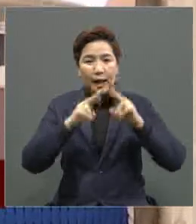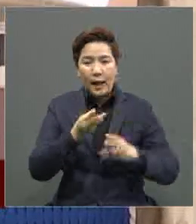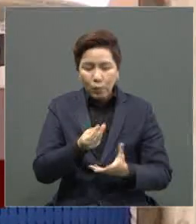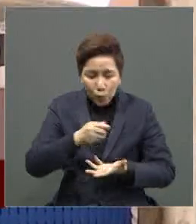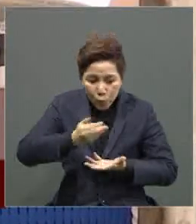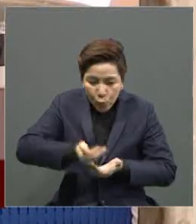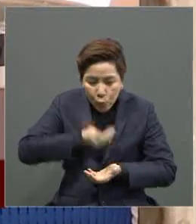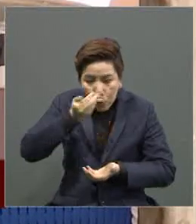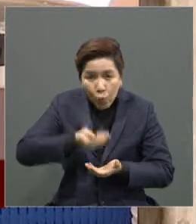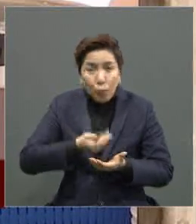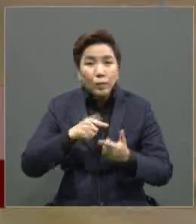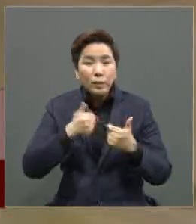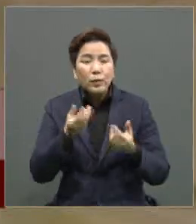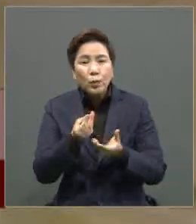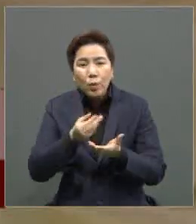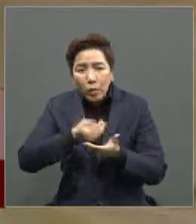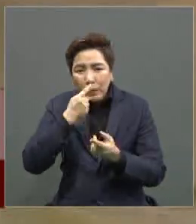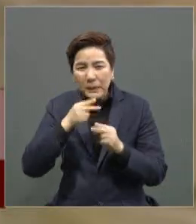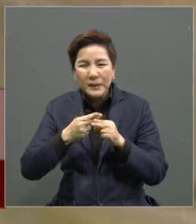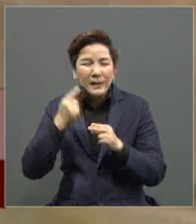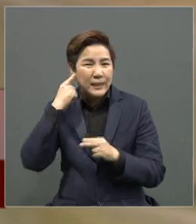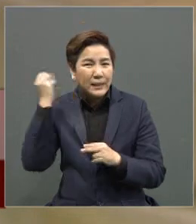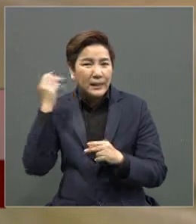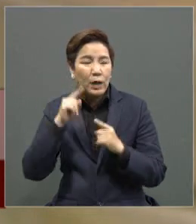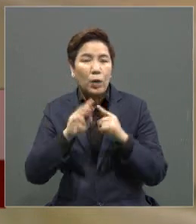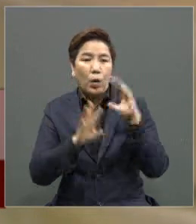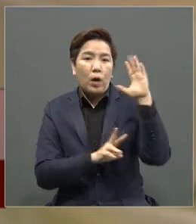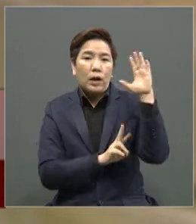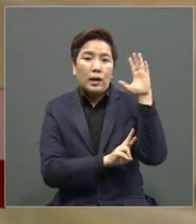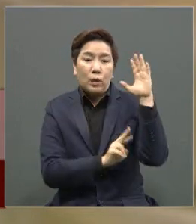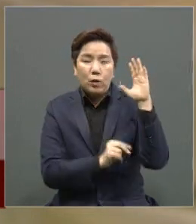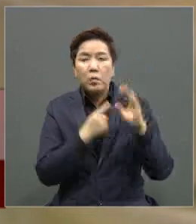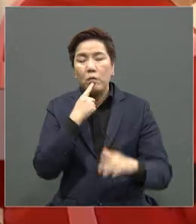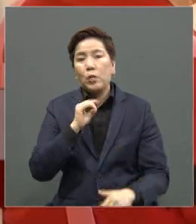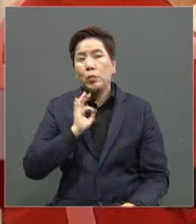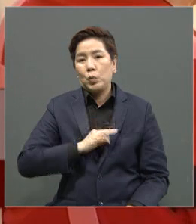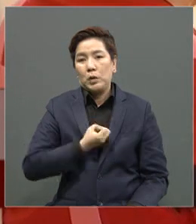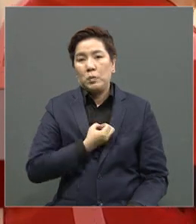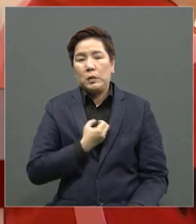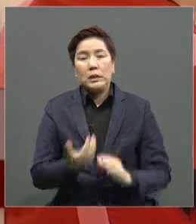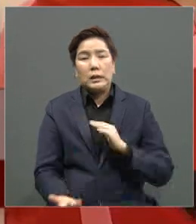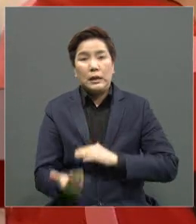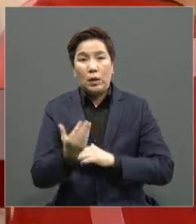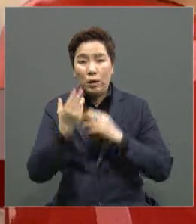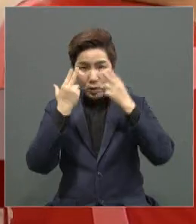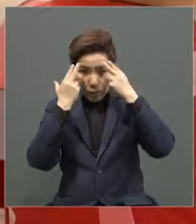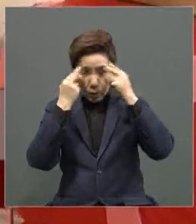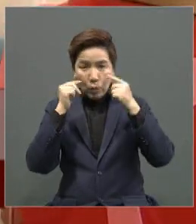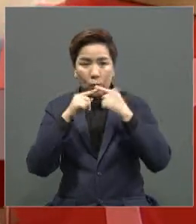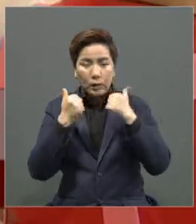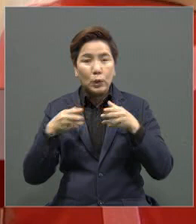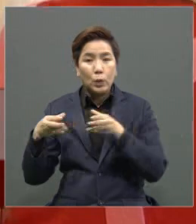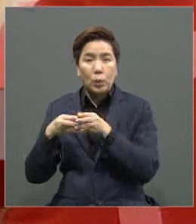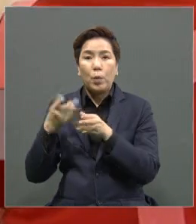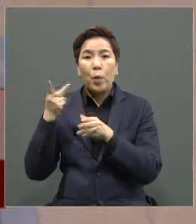เกาเหลาเลือดหมูร้านอาหารเช้าชื่อดังจังหวัดของระนองนะคะบอกว่ารู้สึกตื่นเต้นค่ะที่ทราบว่านายกรัฐมนตรีและ